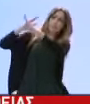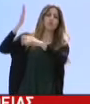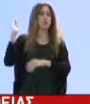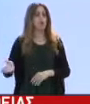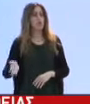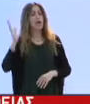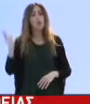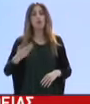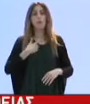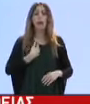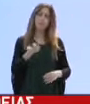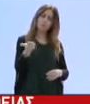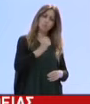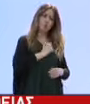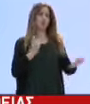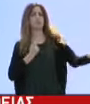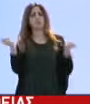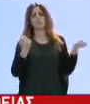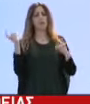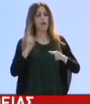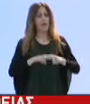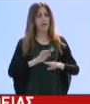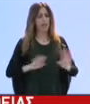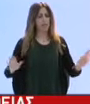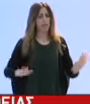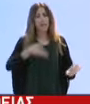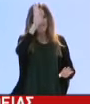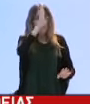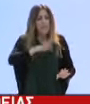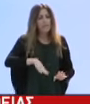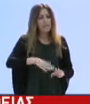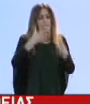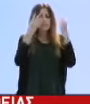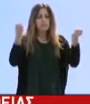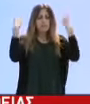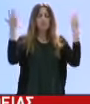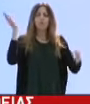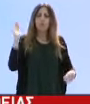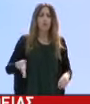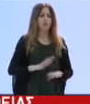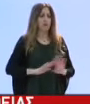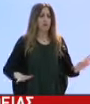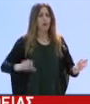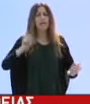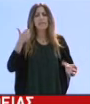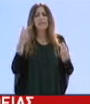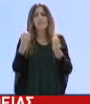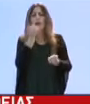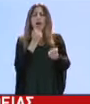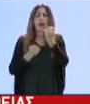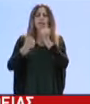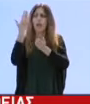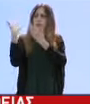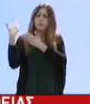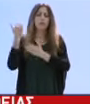χέρια. Αφήνουμε πίσω την κρίση. Αφήνουμε πίσω τα λάθη του χθες. Ξεκινάμε να χτίζουμε